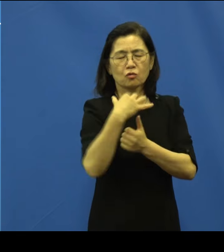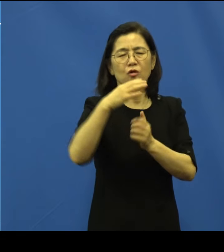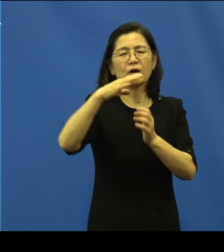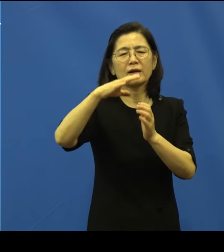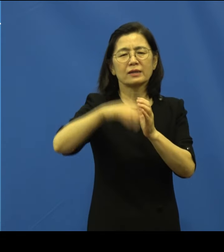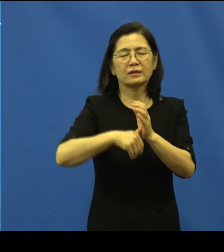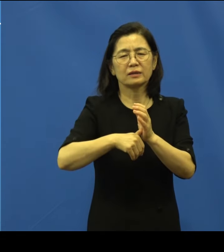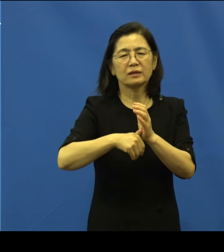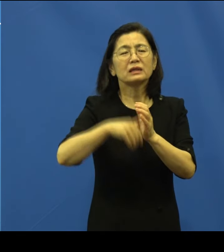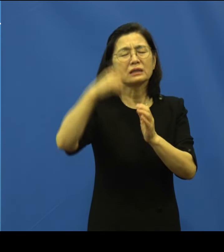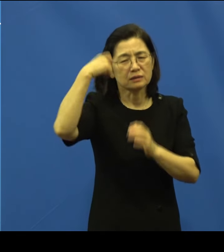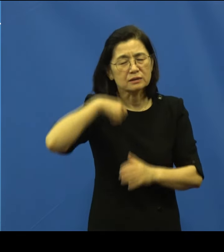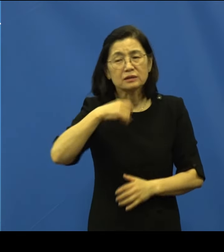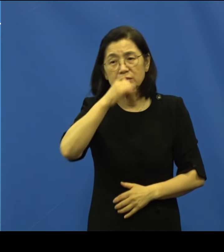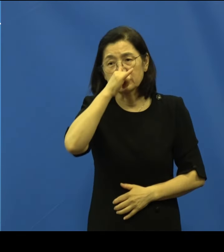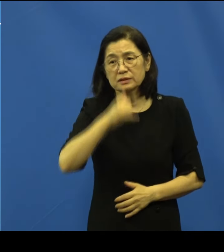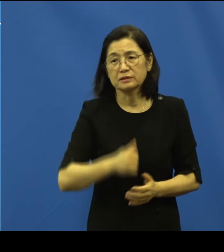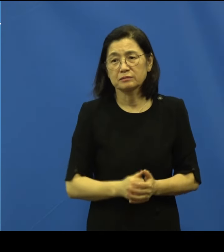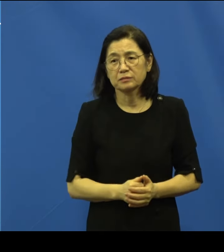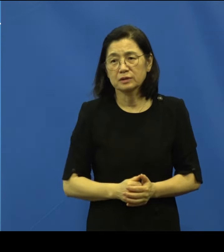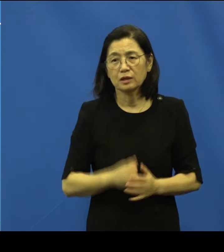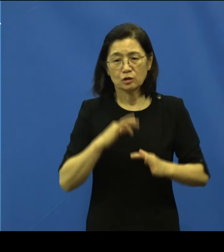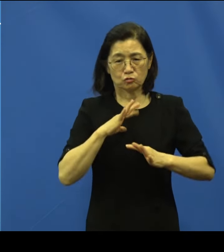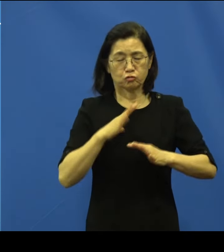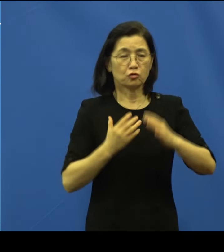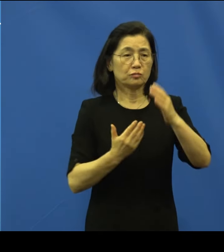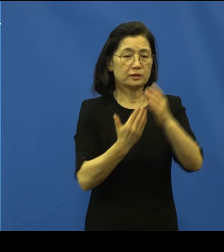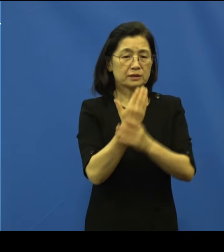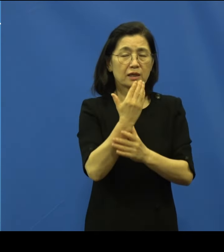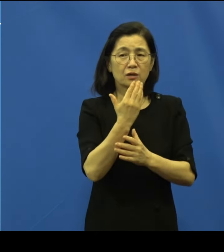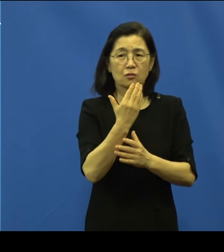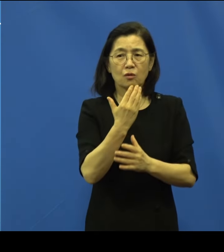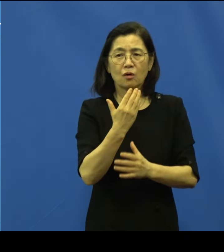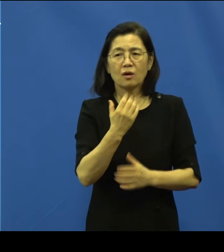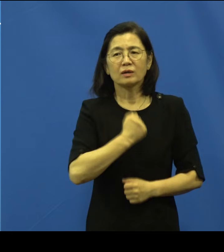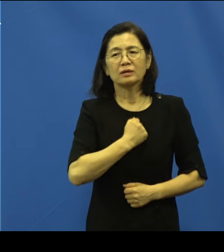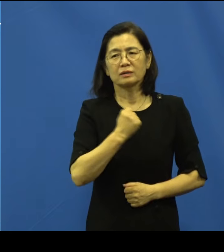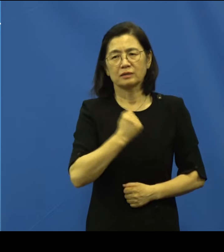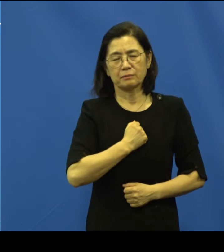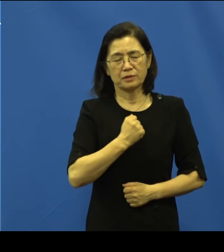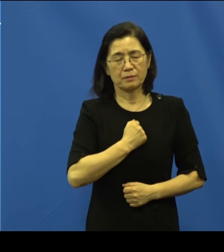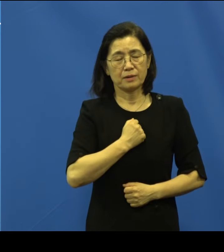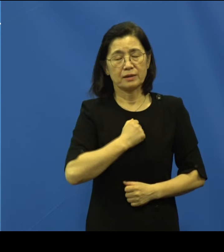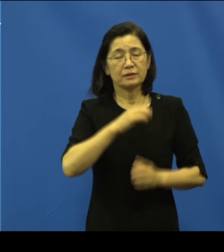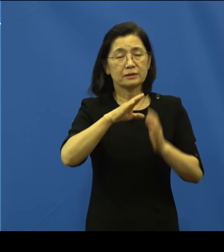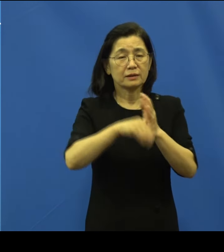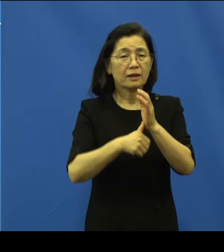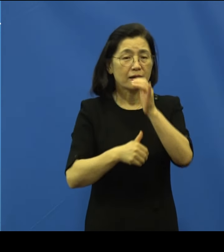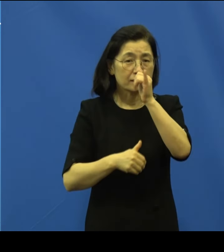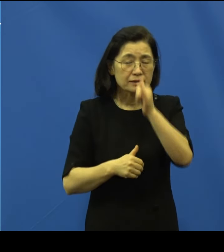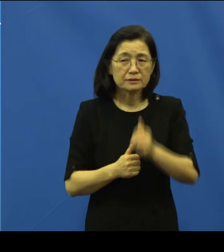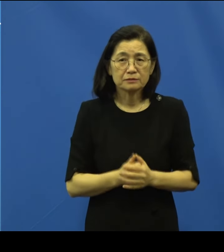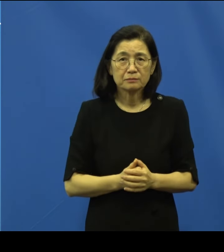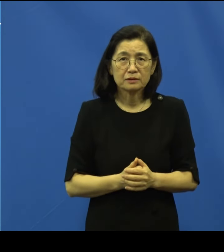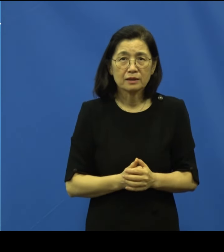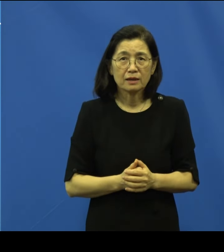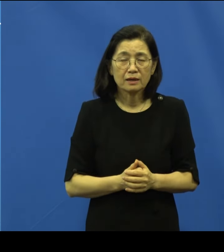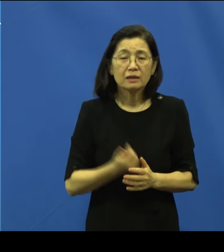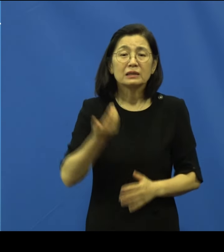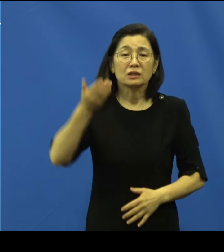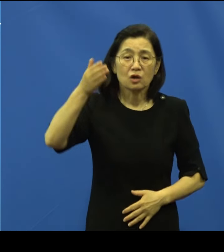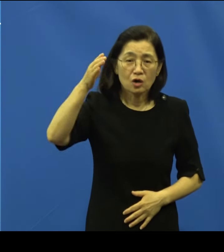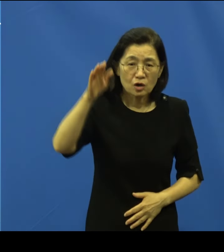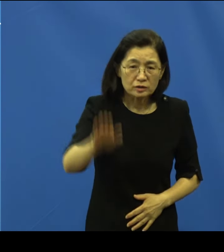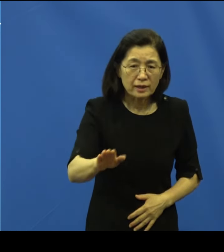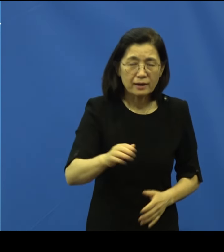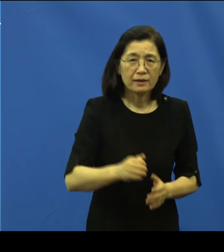같아요. 한순간 심리적 압박을 느끼고 숨이 막히고 상황은 눈뜨기처럼 불어나고, 언제나 우리 앞에